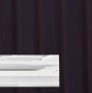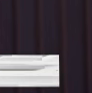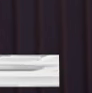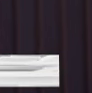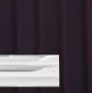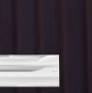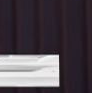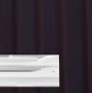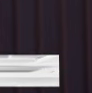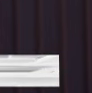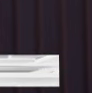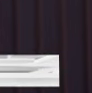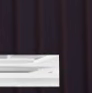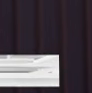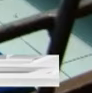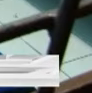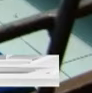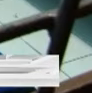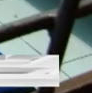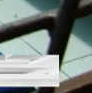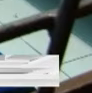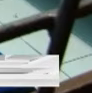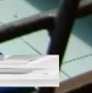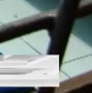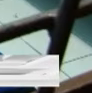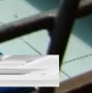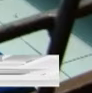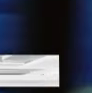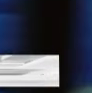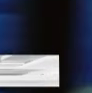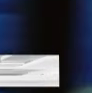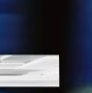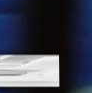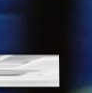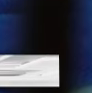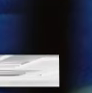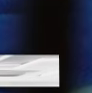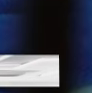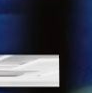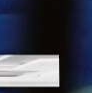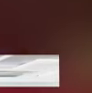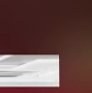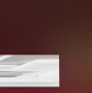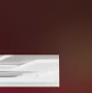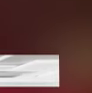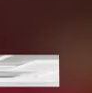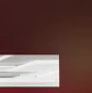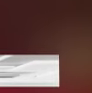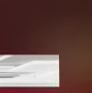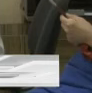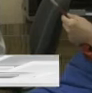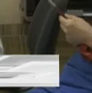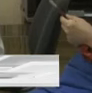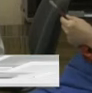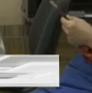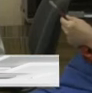Елімізде ішімдікке тәуелді әйелдер көбейген. Олардың арасында тұрмыс құрмаған бойжеткендер де бар. Бұрымдылар бесік тербетіп